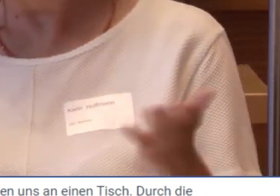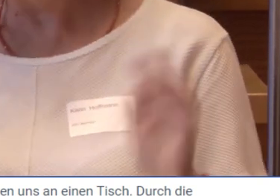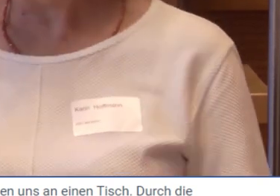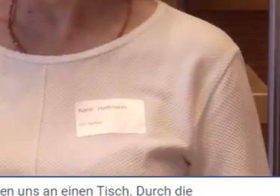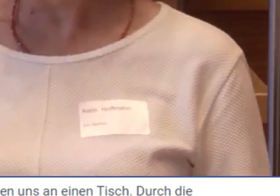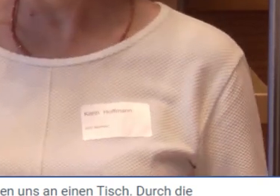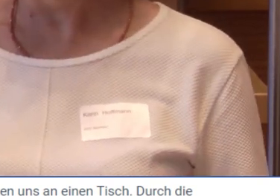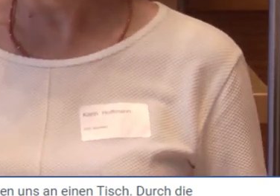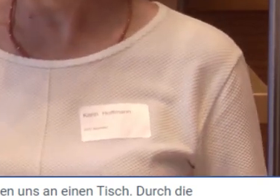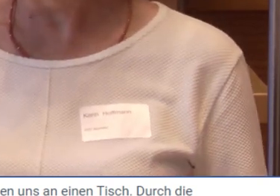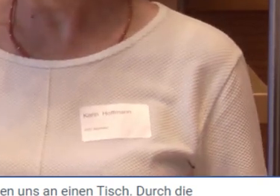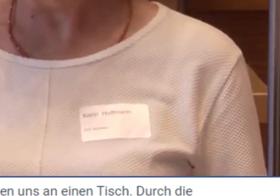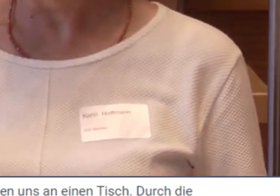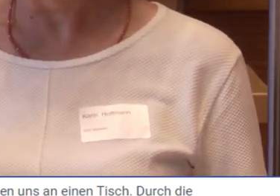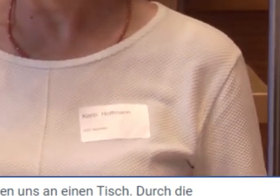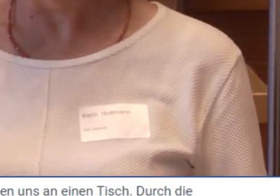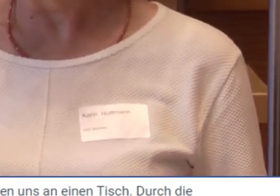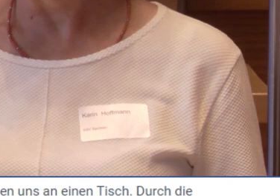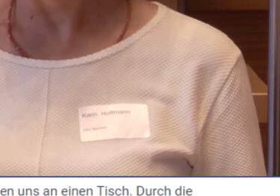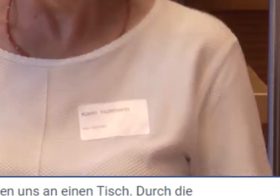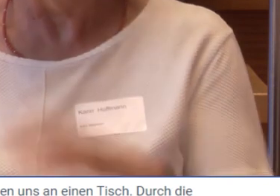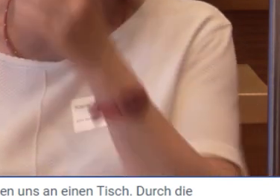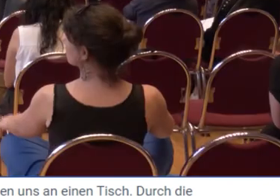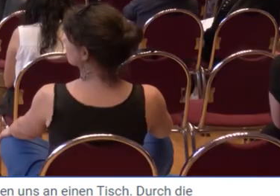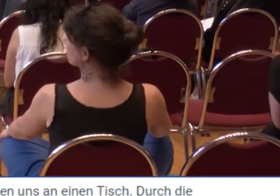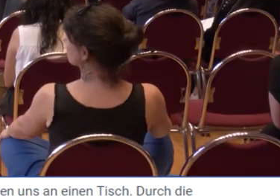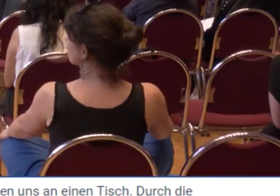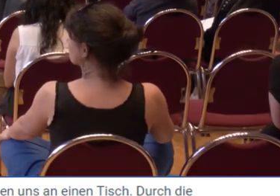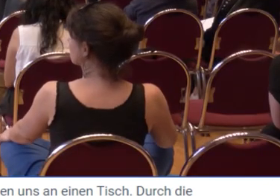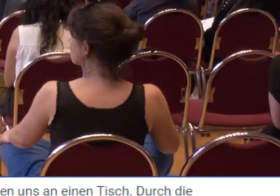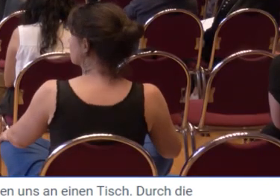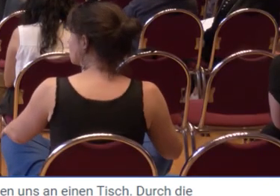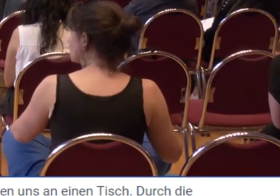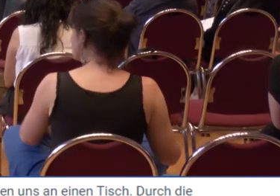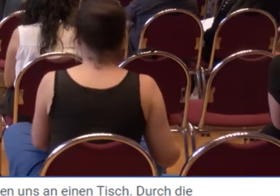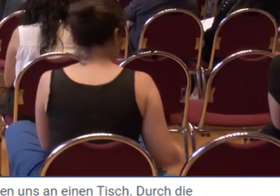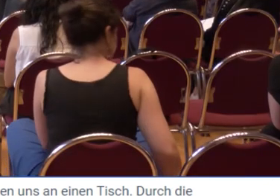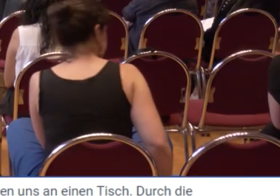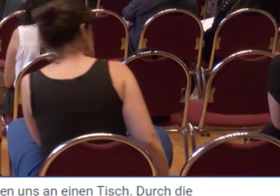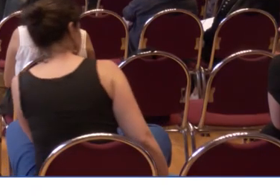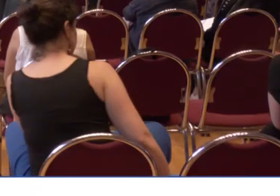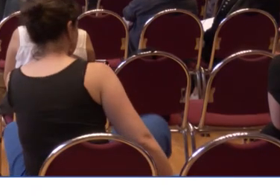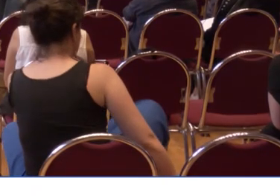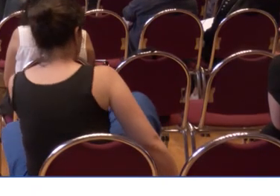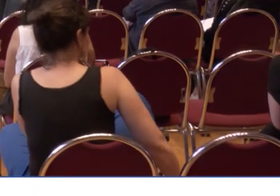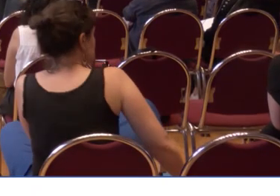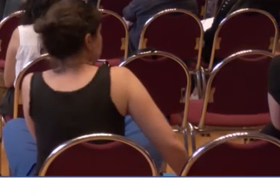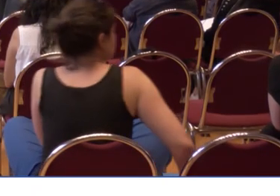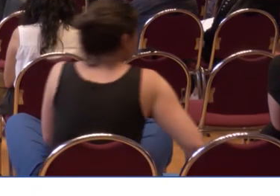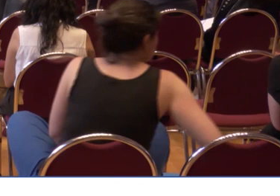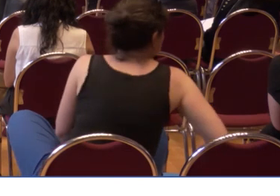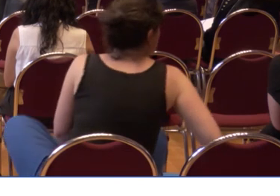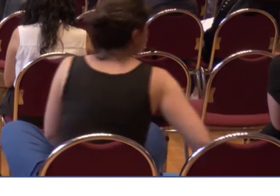wenn Sie diese benötigen ne also ich mein letzter Satz ist im Grunde braucht nur jemand merken er oder sie braucht